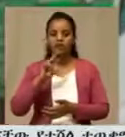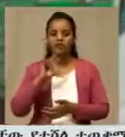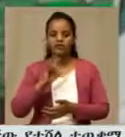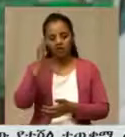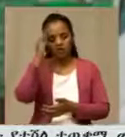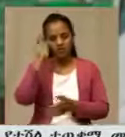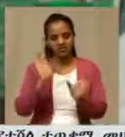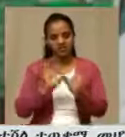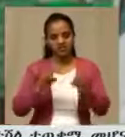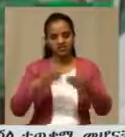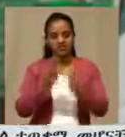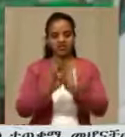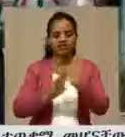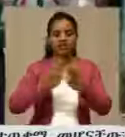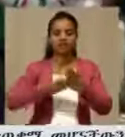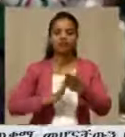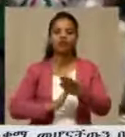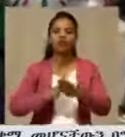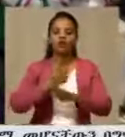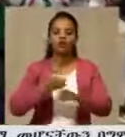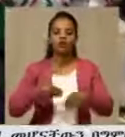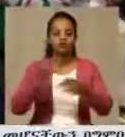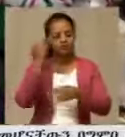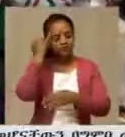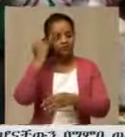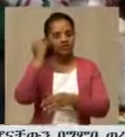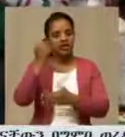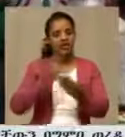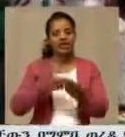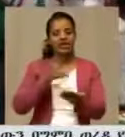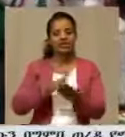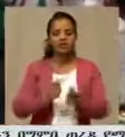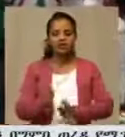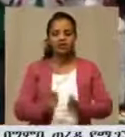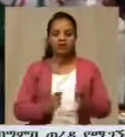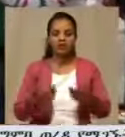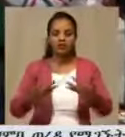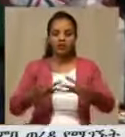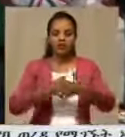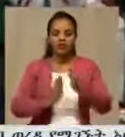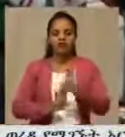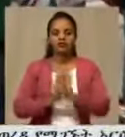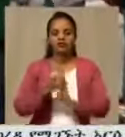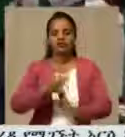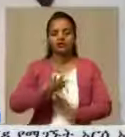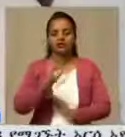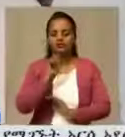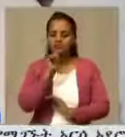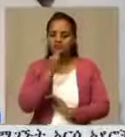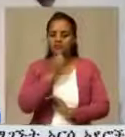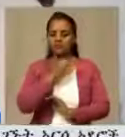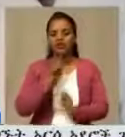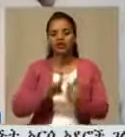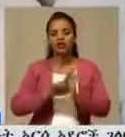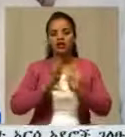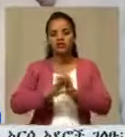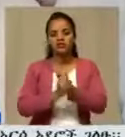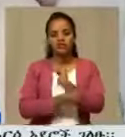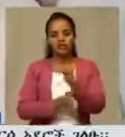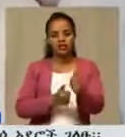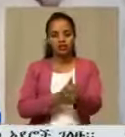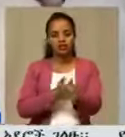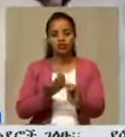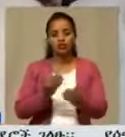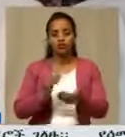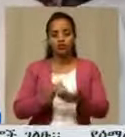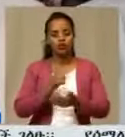ከእውቅና አሰጣጥ ስነ ስርዓቱ በኋላ በሰጡት አስተያየት ይህ የከተማ አስተዳደር መዋቅራዊ እድገት የተገኘው በትዕግስትና ህጋዊ መሰረቱን ተከትሎ